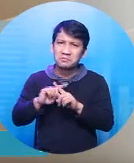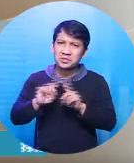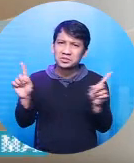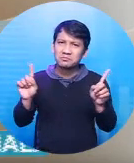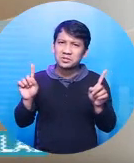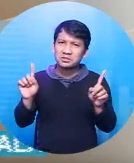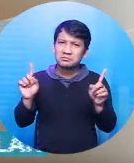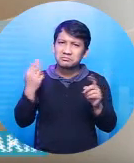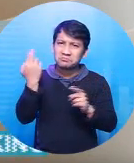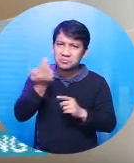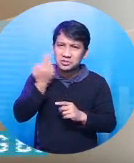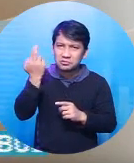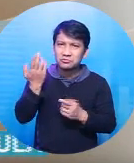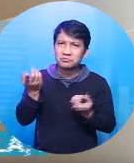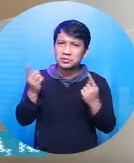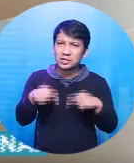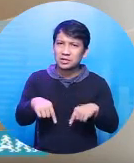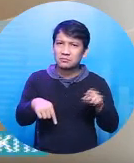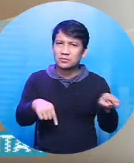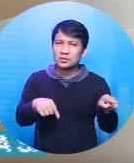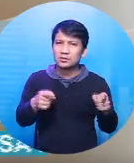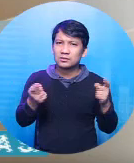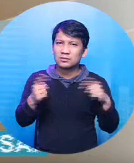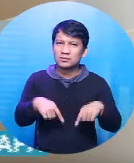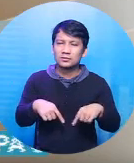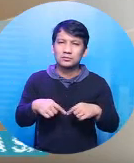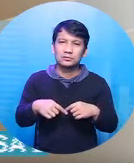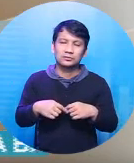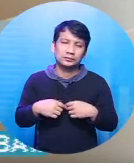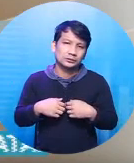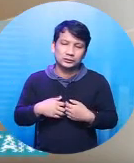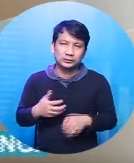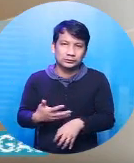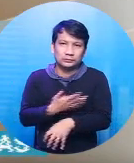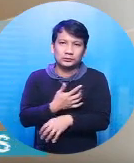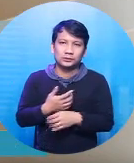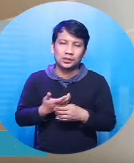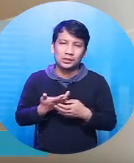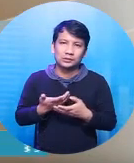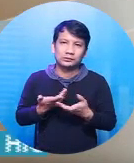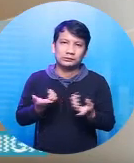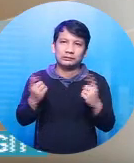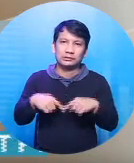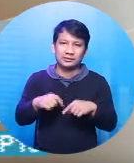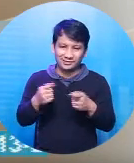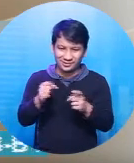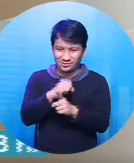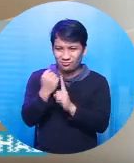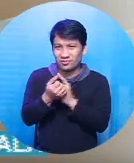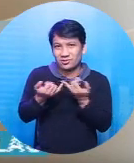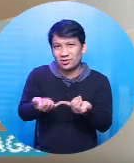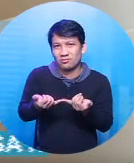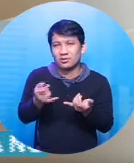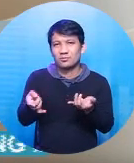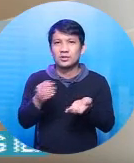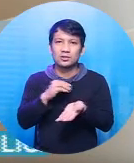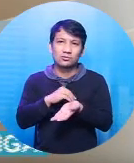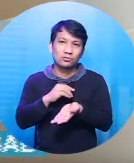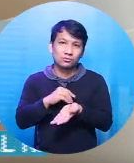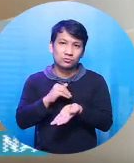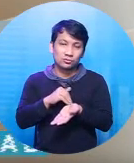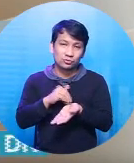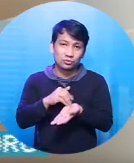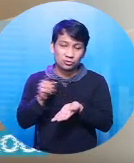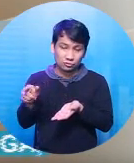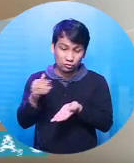dahilan bakit nangyari itong ganitong klase mga kahindik-hindik na insidente. Si Dr. Camille Garcia, isa po